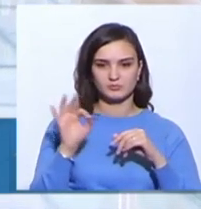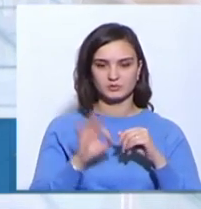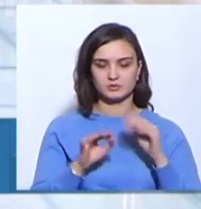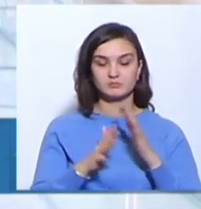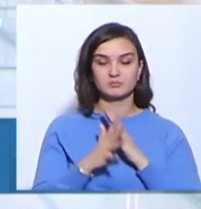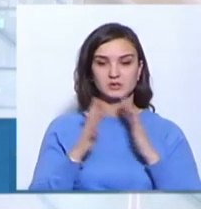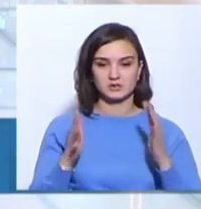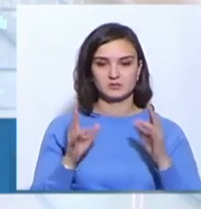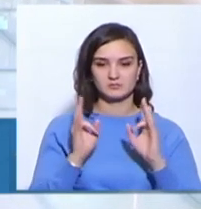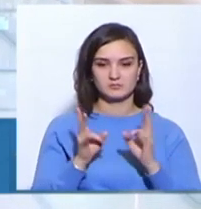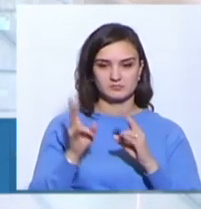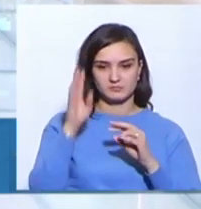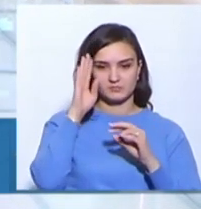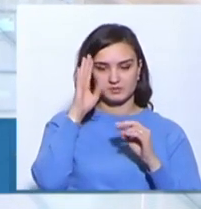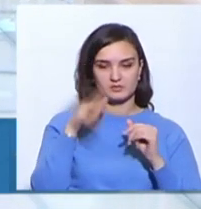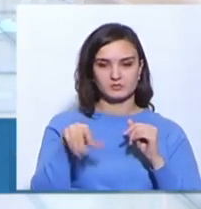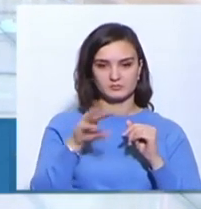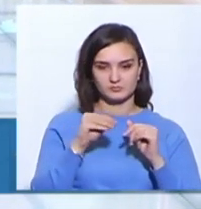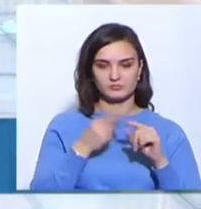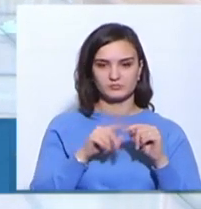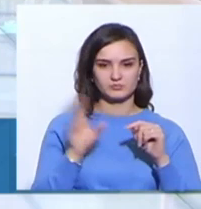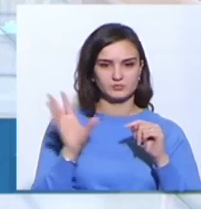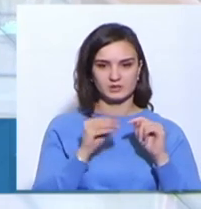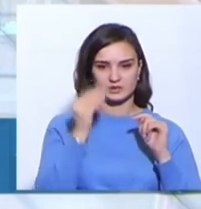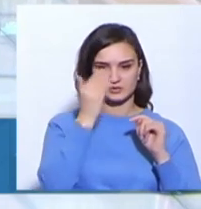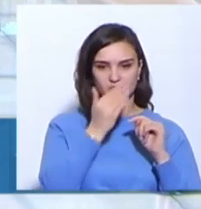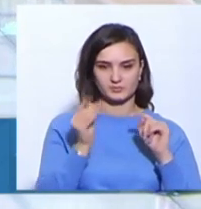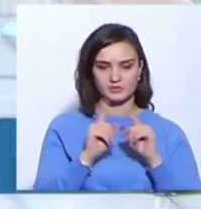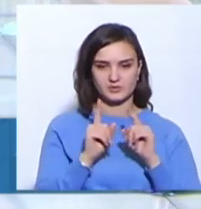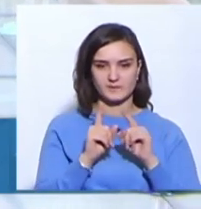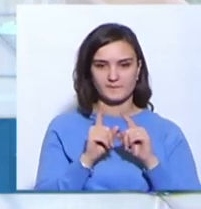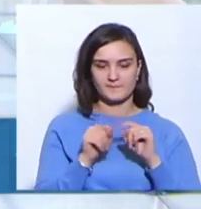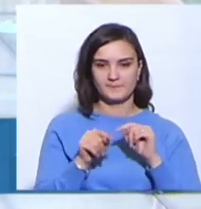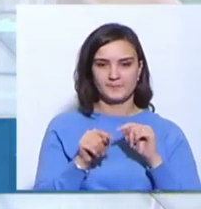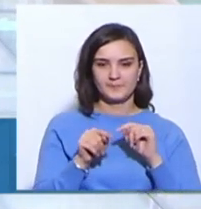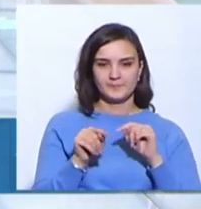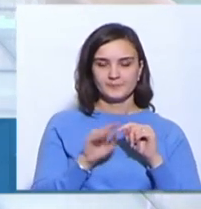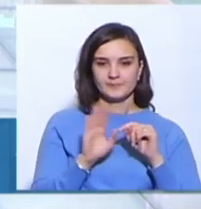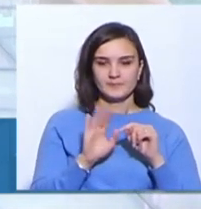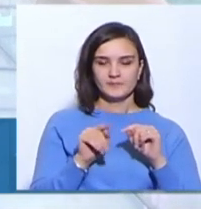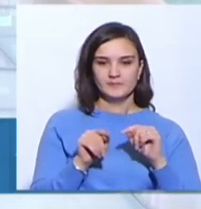არის სიხშირე მამაკაცებში. ეს ყველა პოპულაციაში ასეა, ბატონ ბექა? არა,